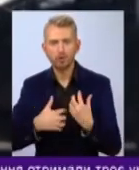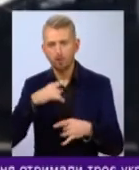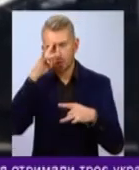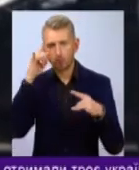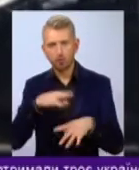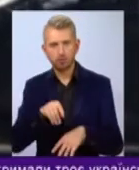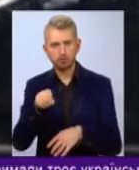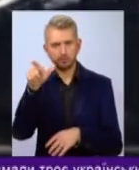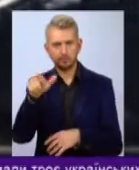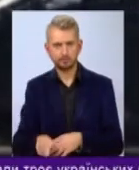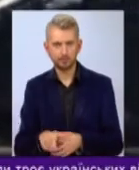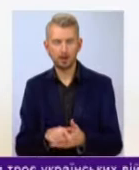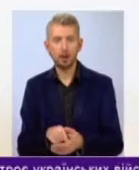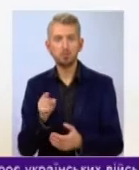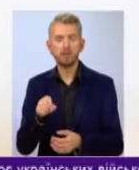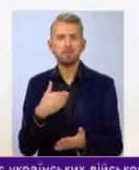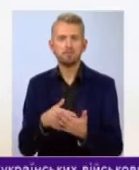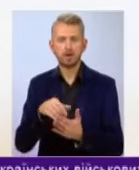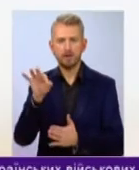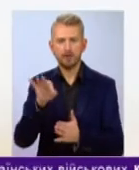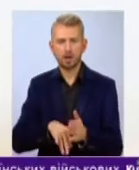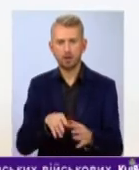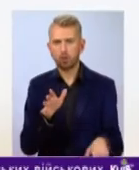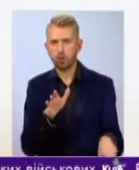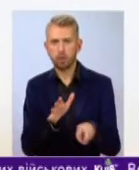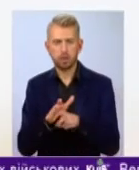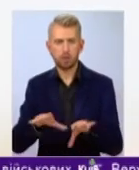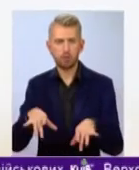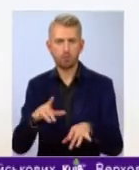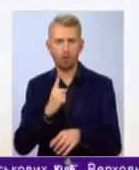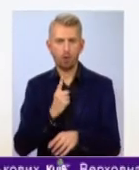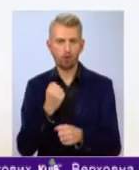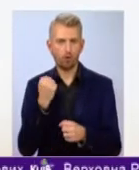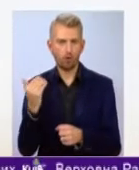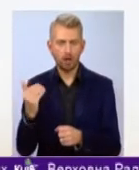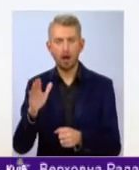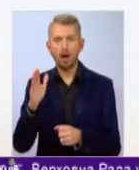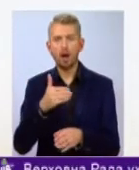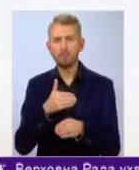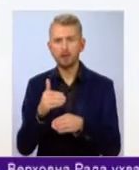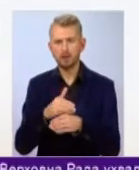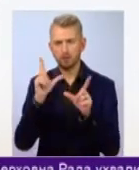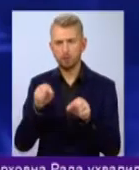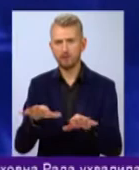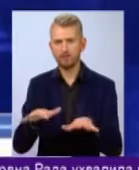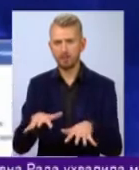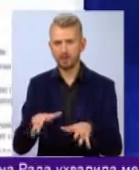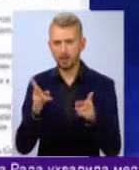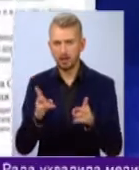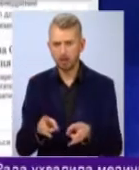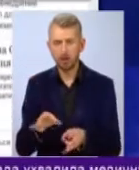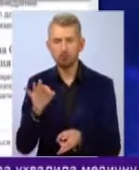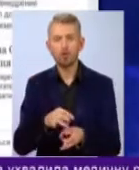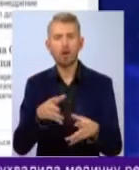розгубленого Петра Демінського. Проте він майже відразу пересів на позашляховик охорони, а пізніше поїхав із місця ДТП. Щодо аварії